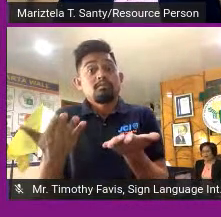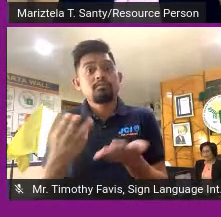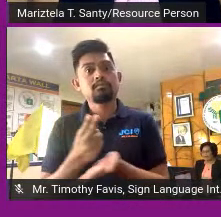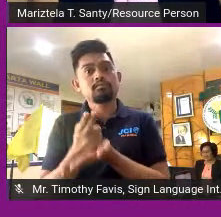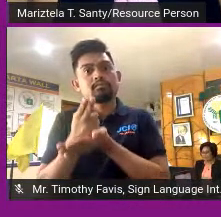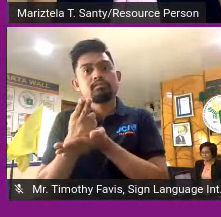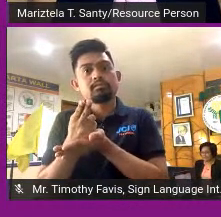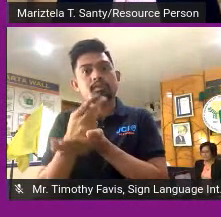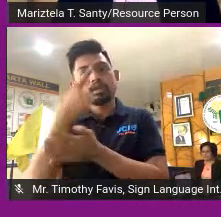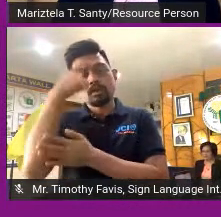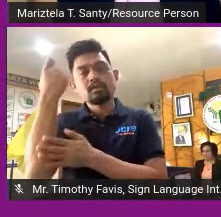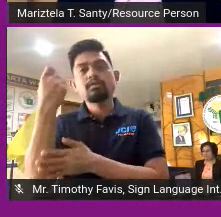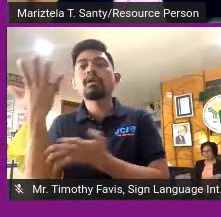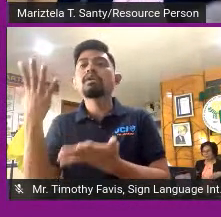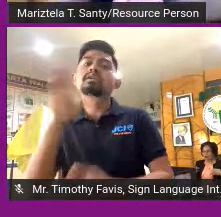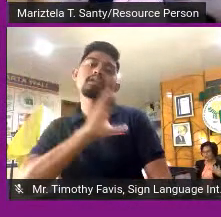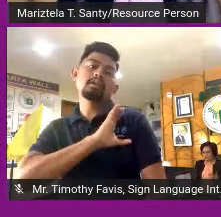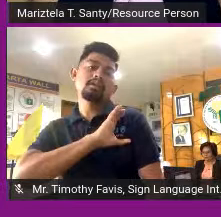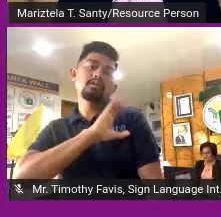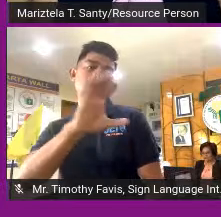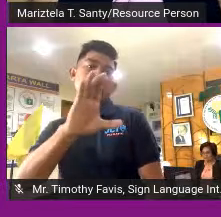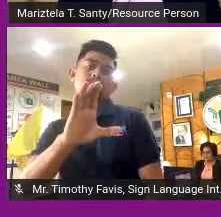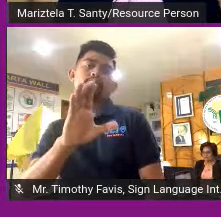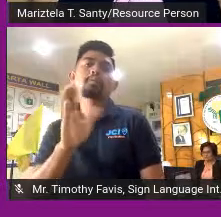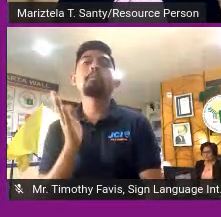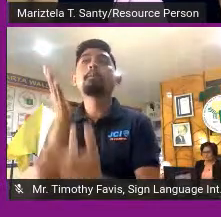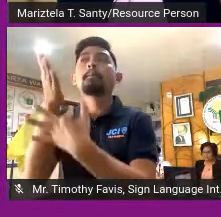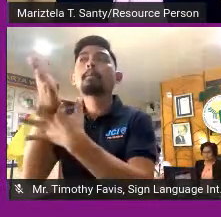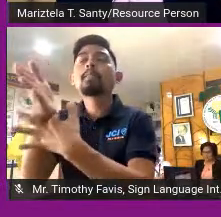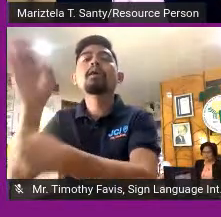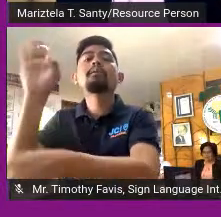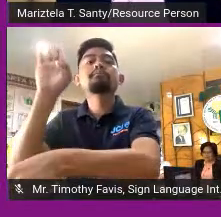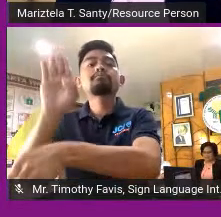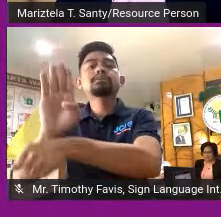because they lack confidence to go into business,